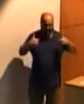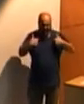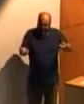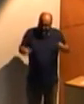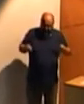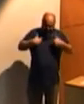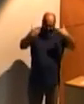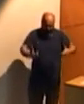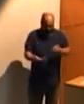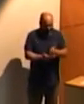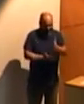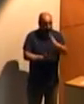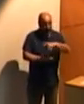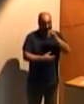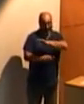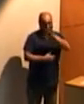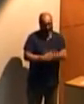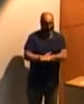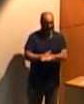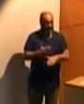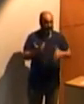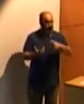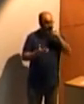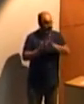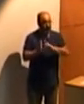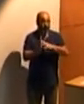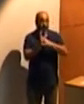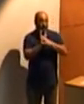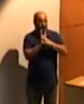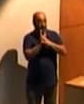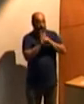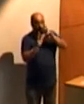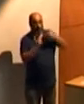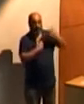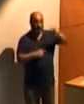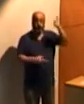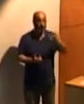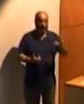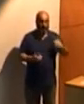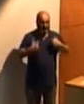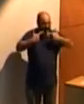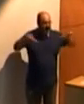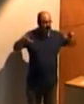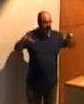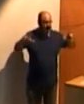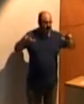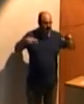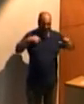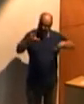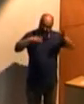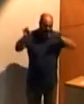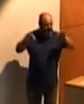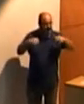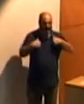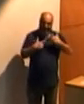propre vouloir l'humain finalement à ceux-ci de ressemblant avec dieu c'est la liberté cette liberté